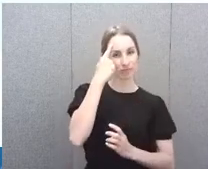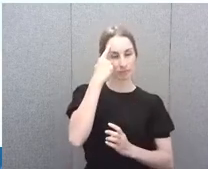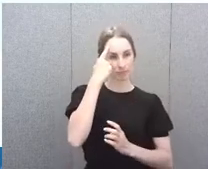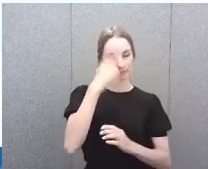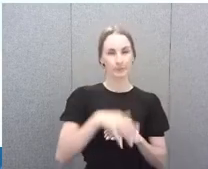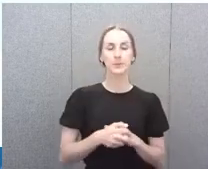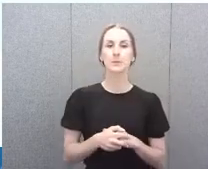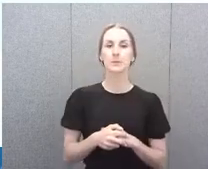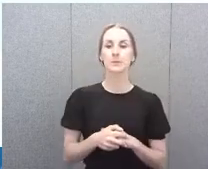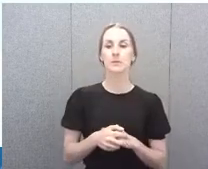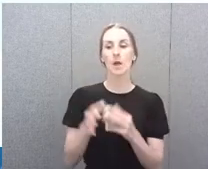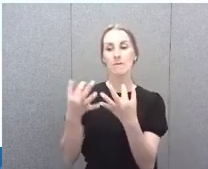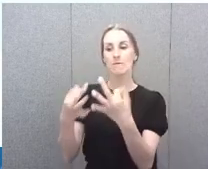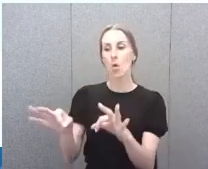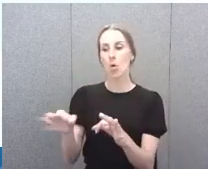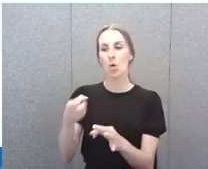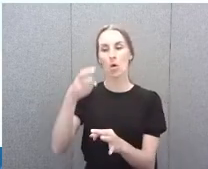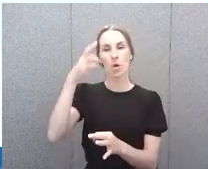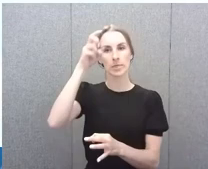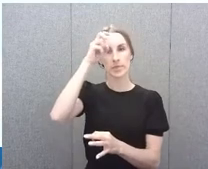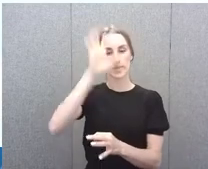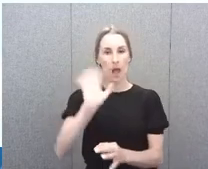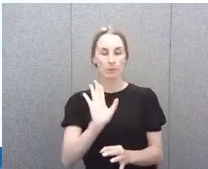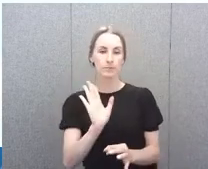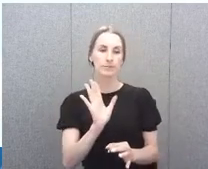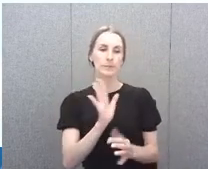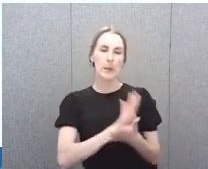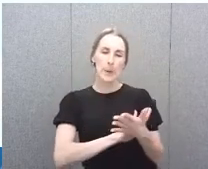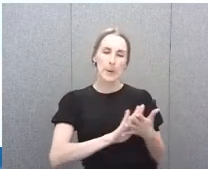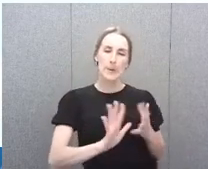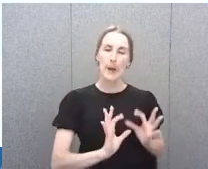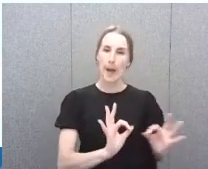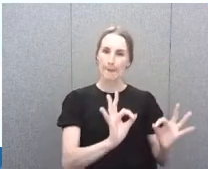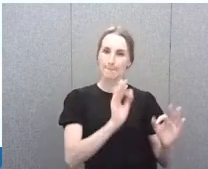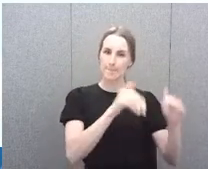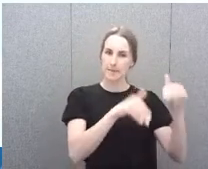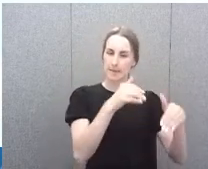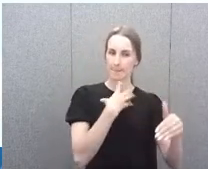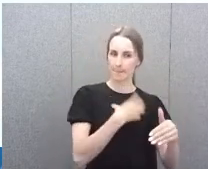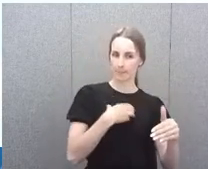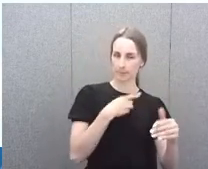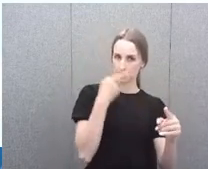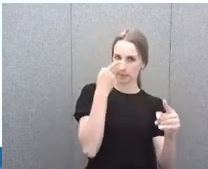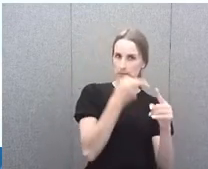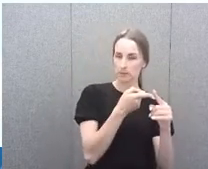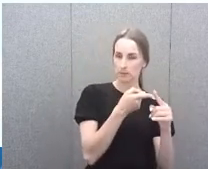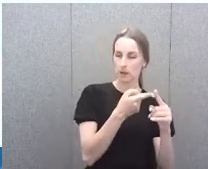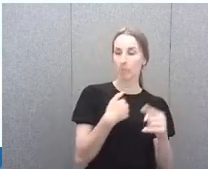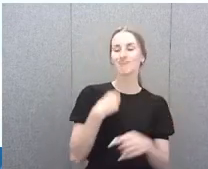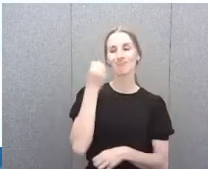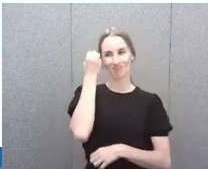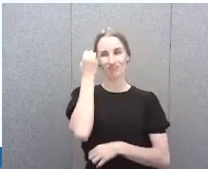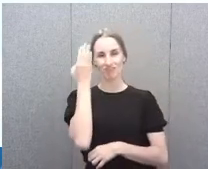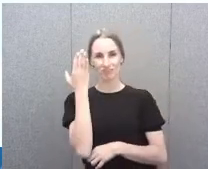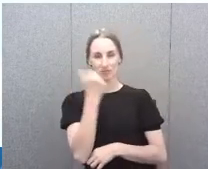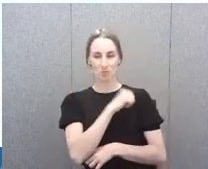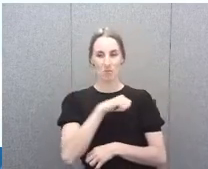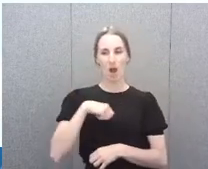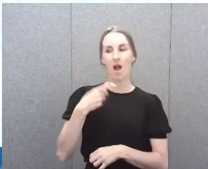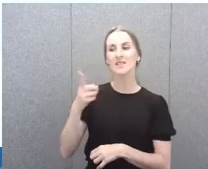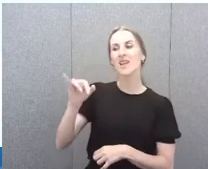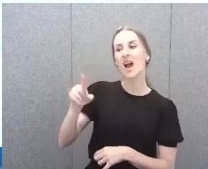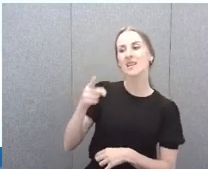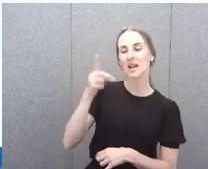чтобы был один четкий посыл коммуникации для Беларуси, и вот эти свободные выборы являются целью. Да,